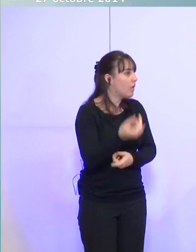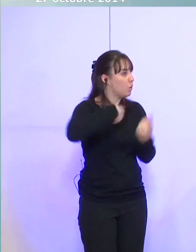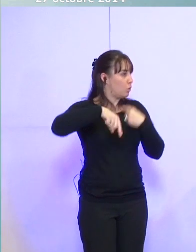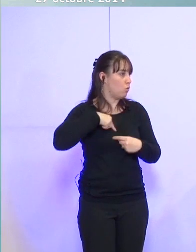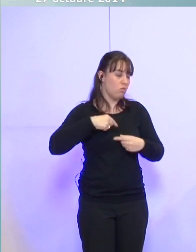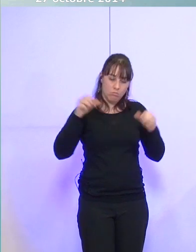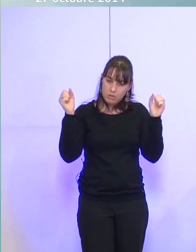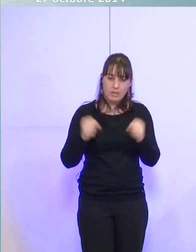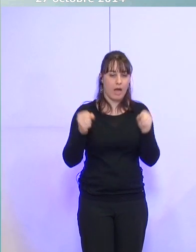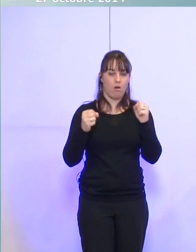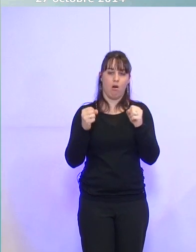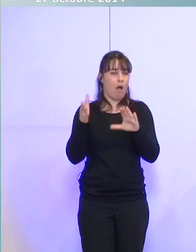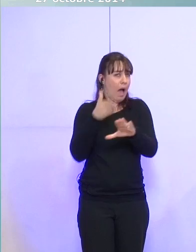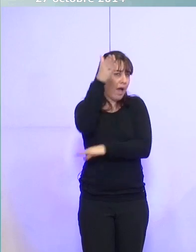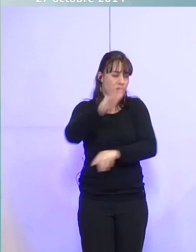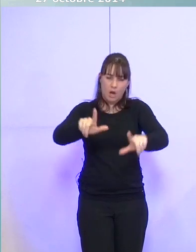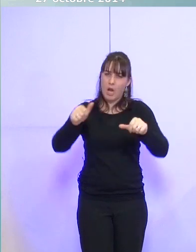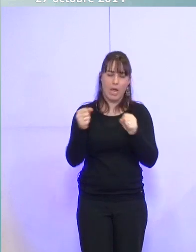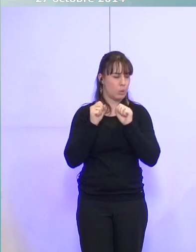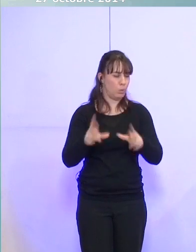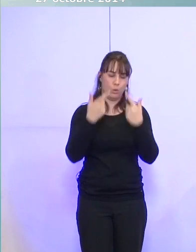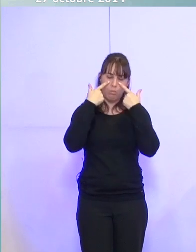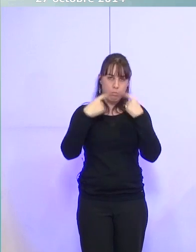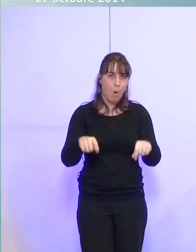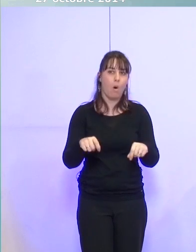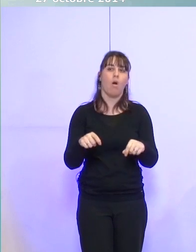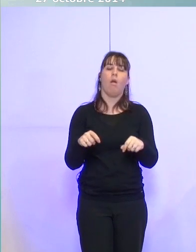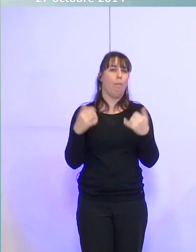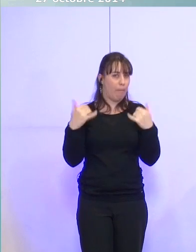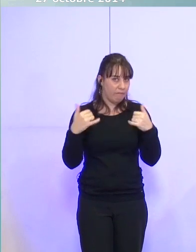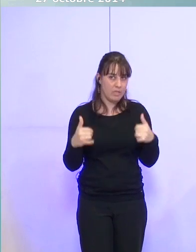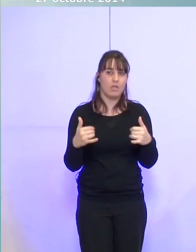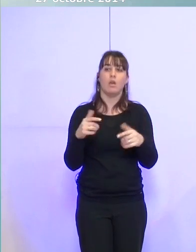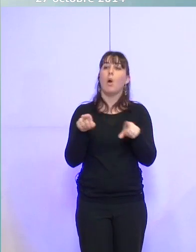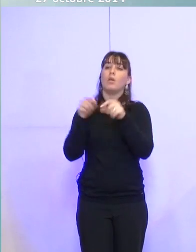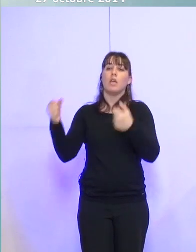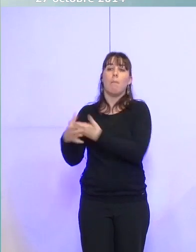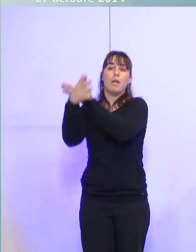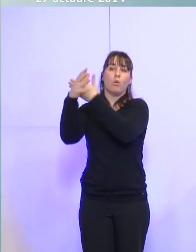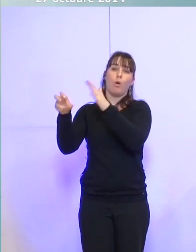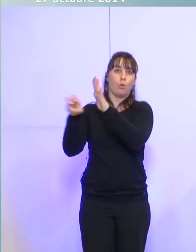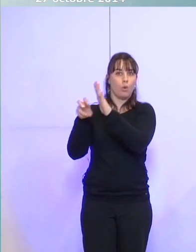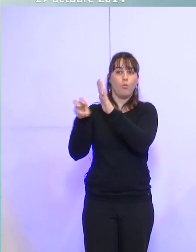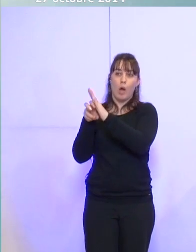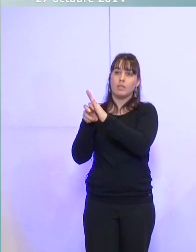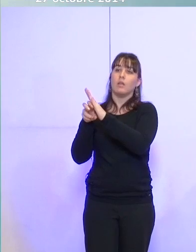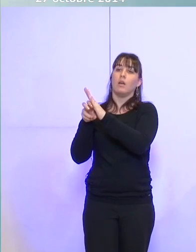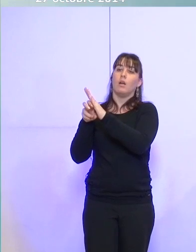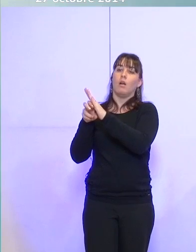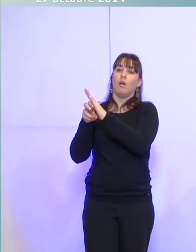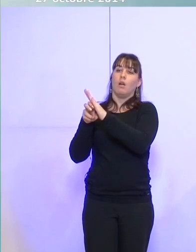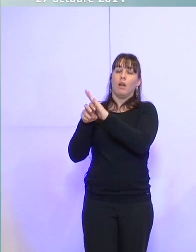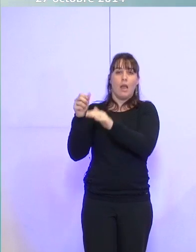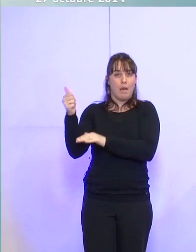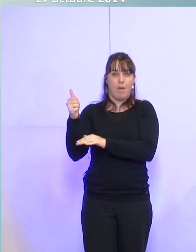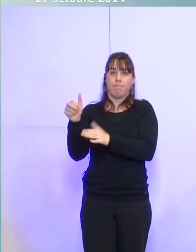lieu a de l'avenir, que ce lieu a de l'avenir et que la métropole grenobloise sera un des bassins de vie forts